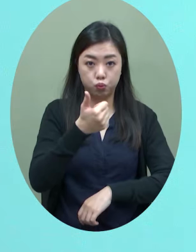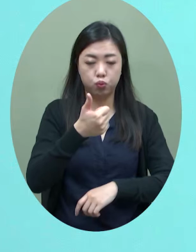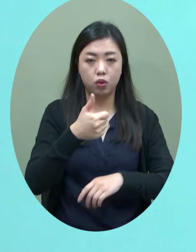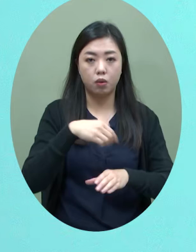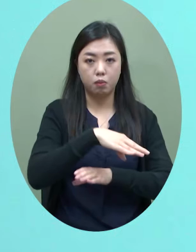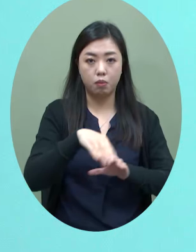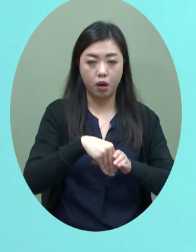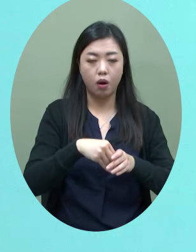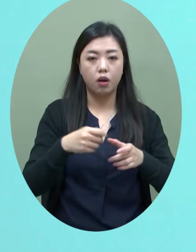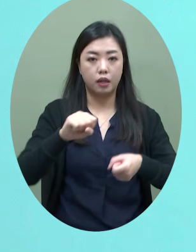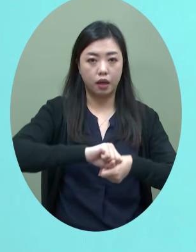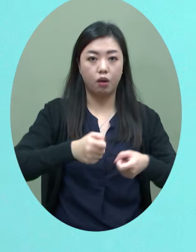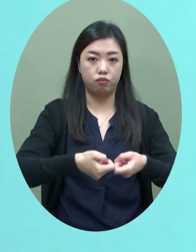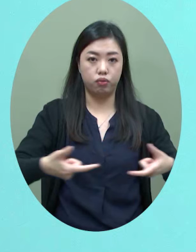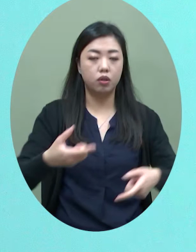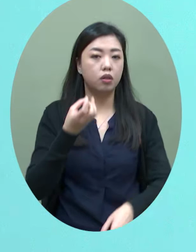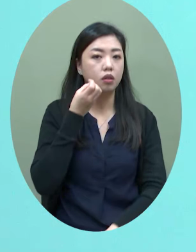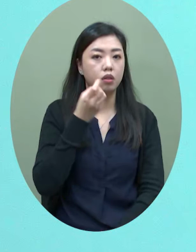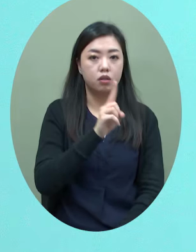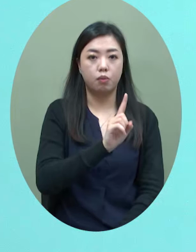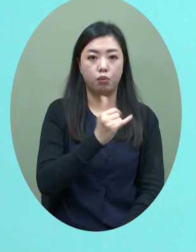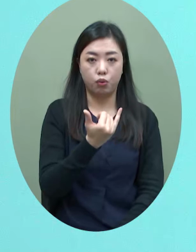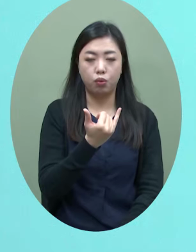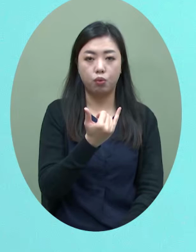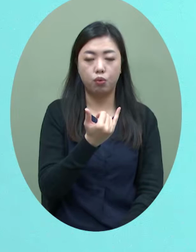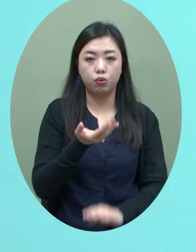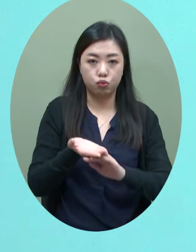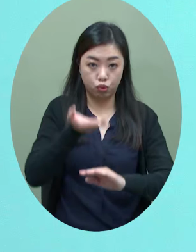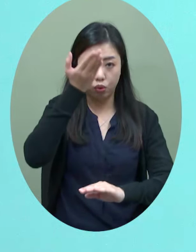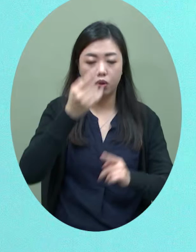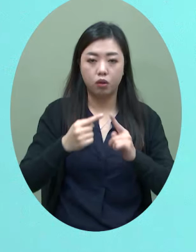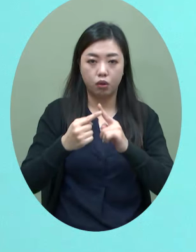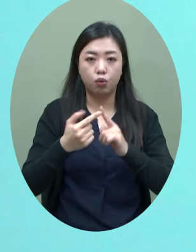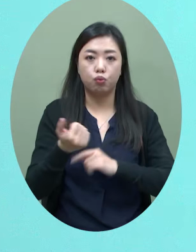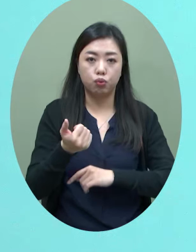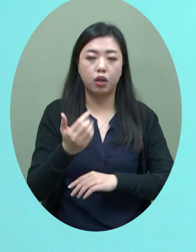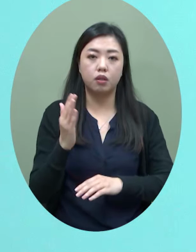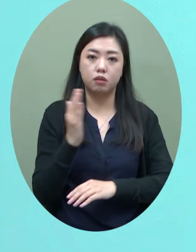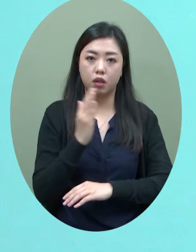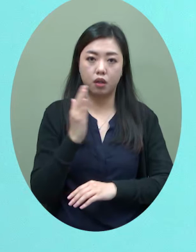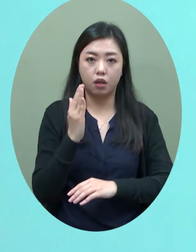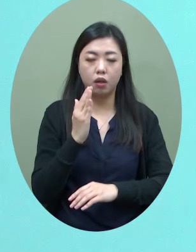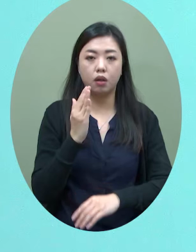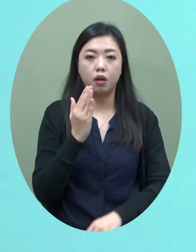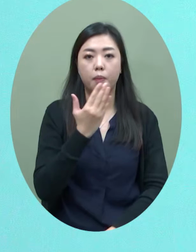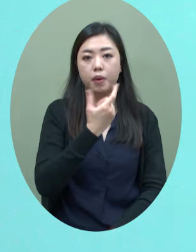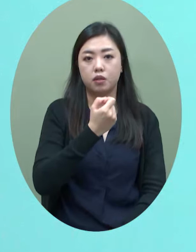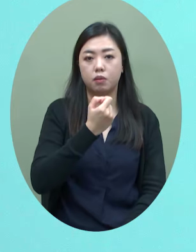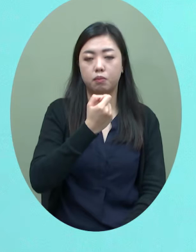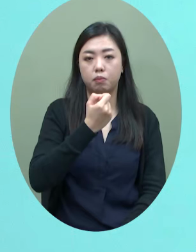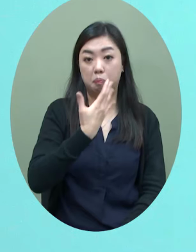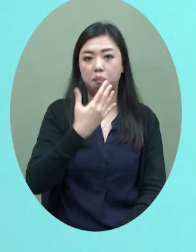蓋16歲或以上的市民，接近是80%的